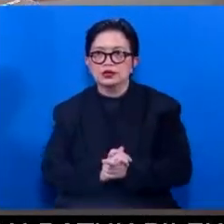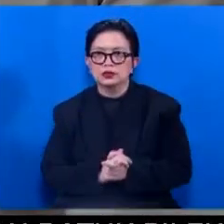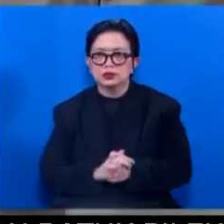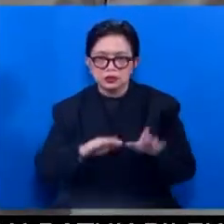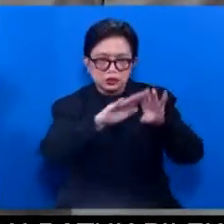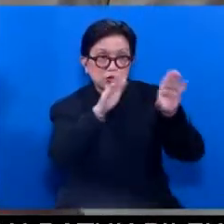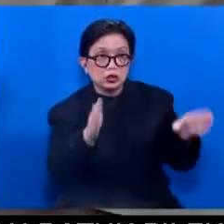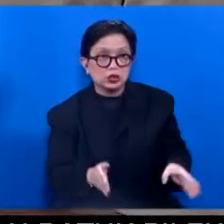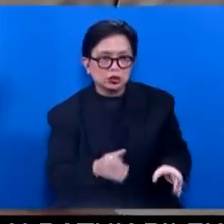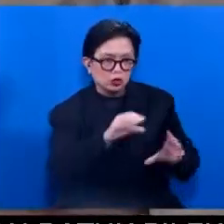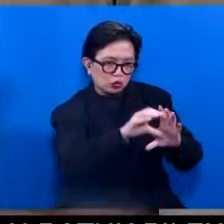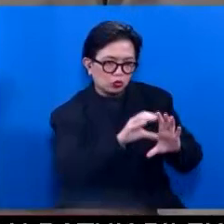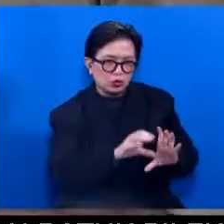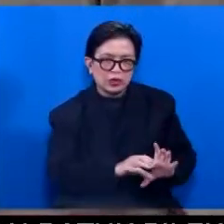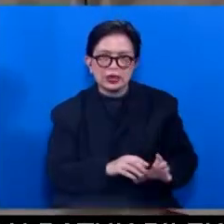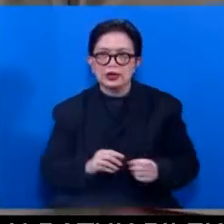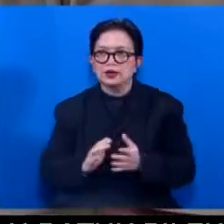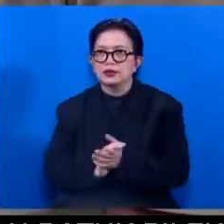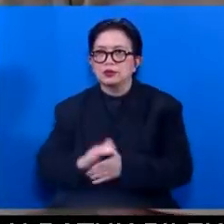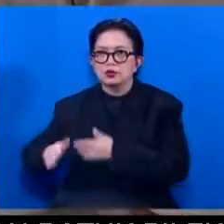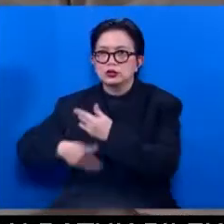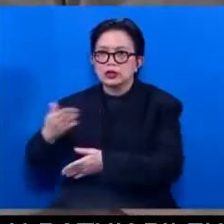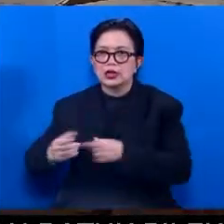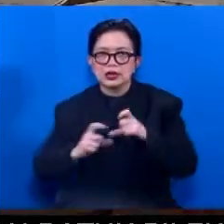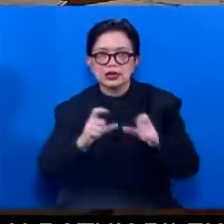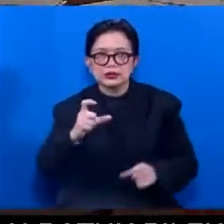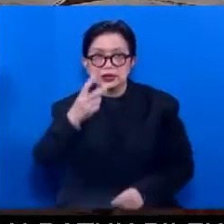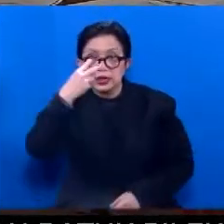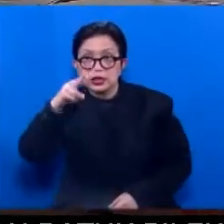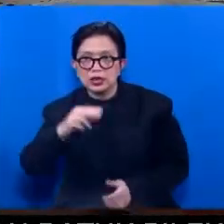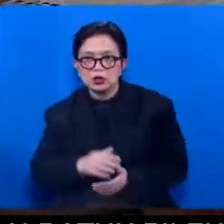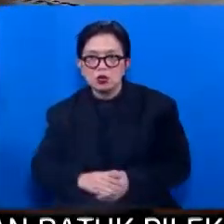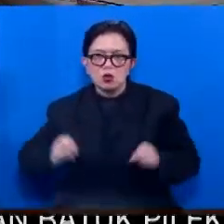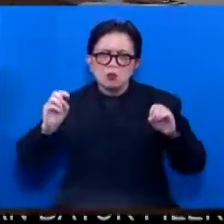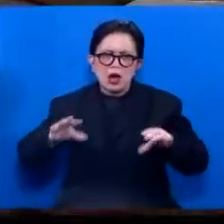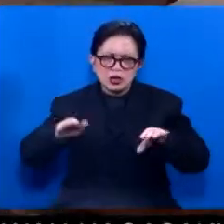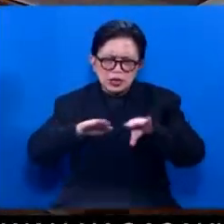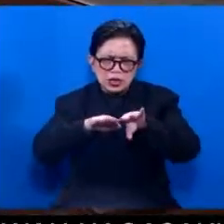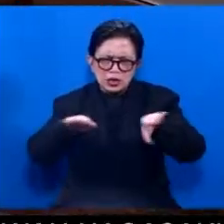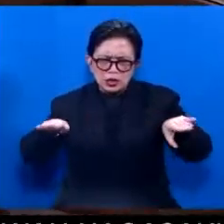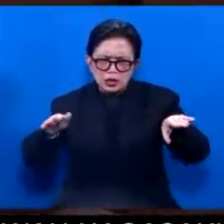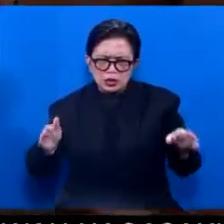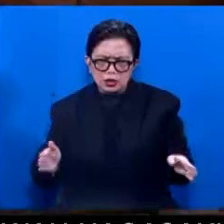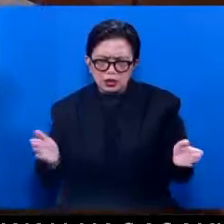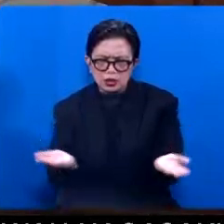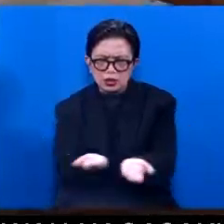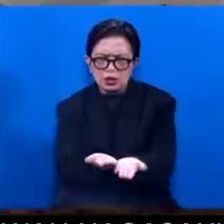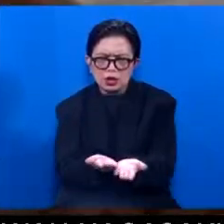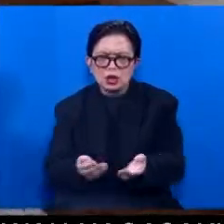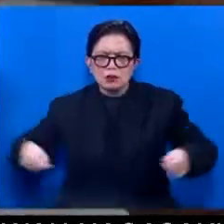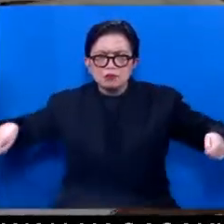gudang milik PT SC, petugas juga menemukan tumpukan ratusan karton minyak goreng produksi November